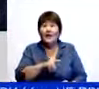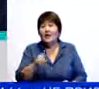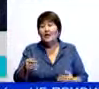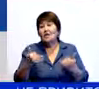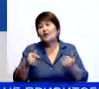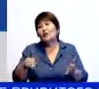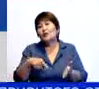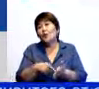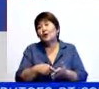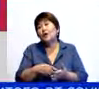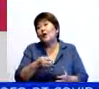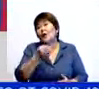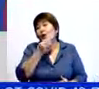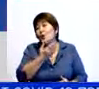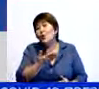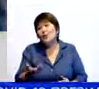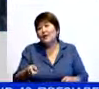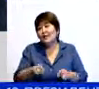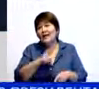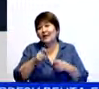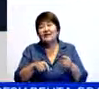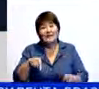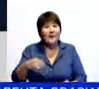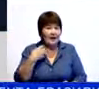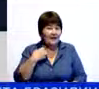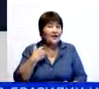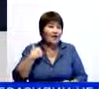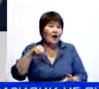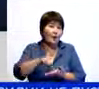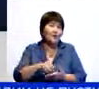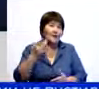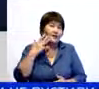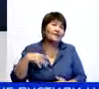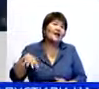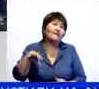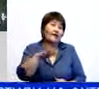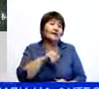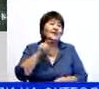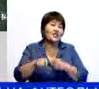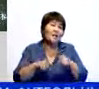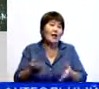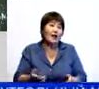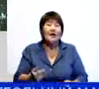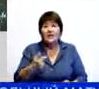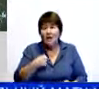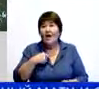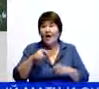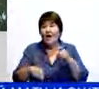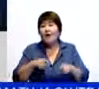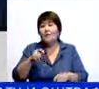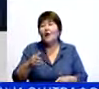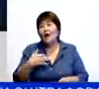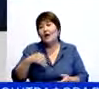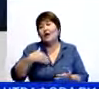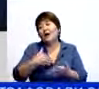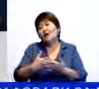честь города. Любые такие забеги в Кызылорде, я участвую почти во всех забегах. Я к бегу